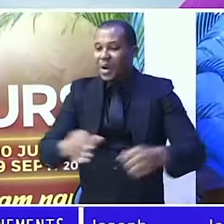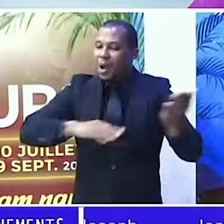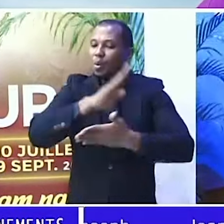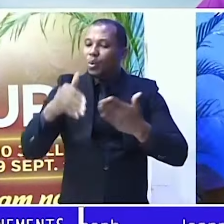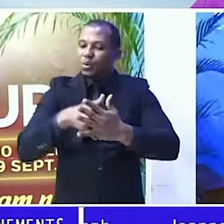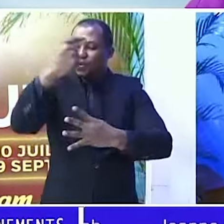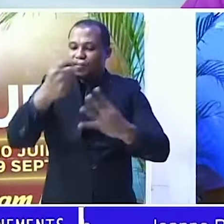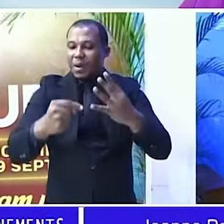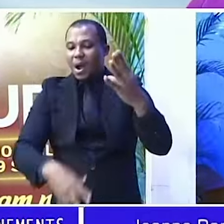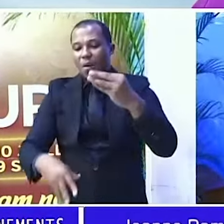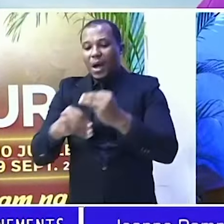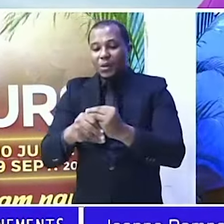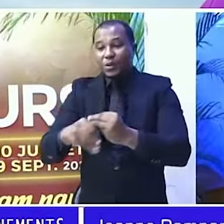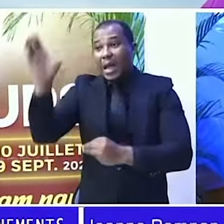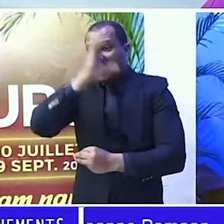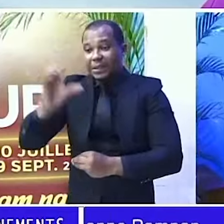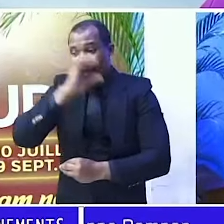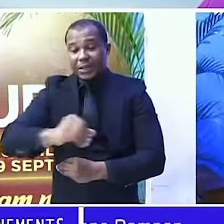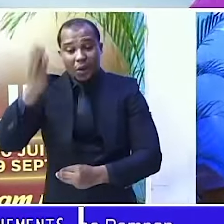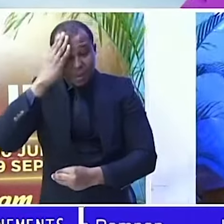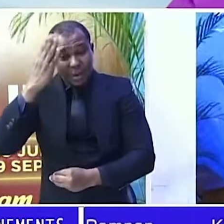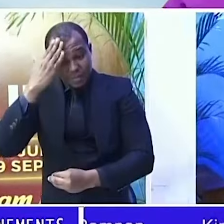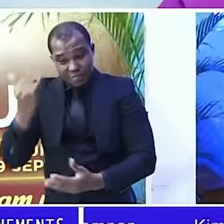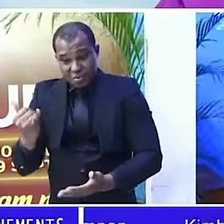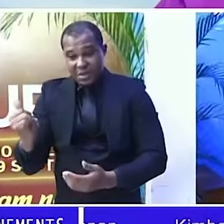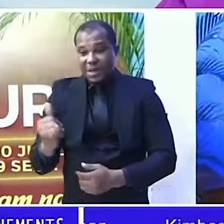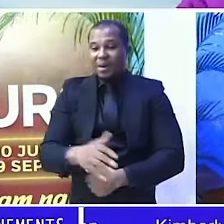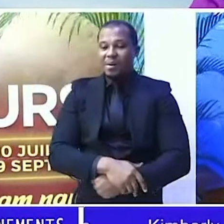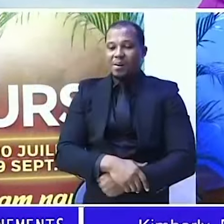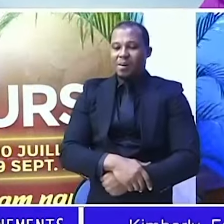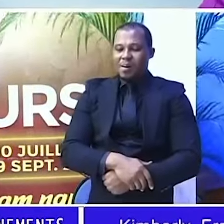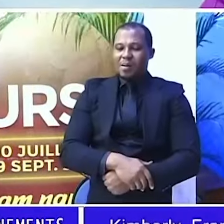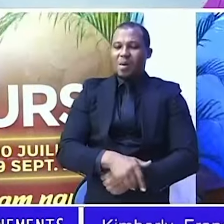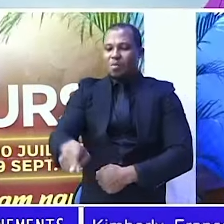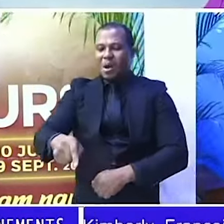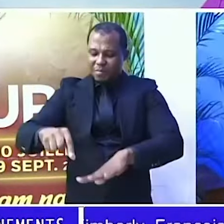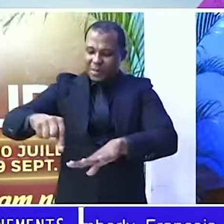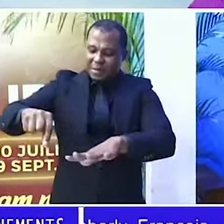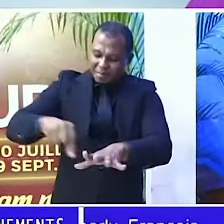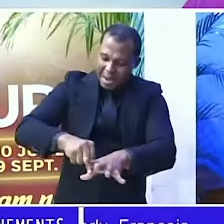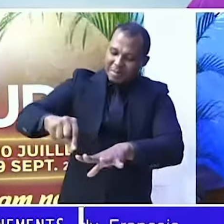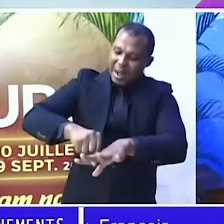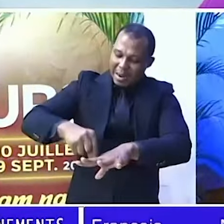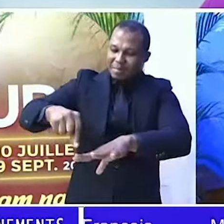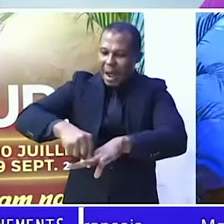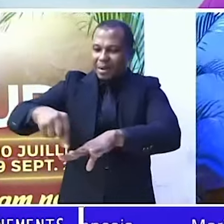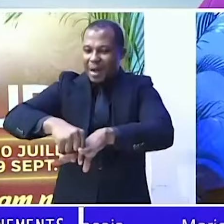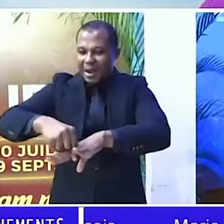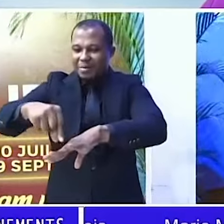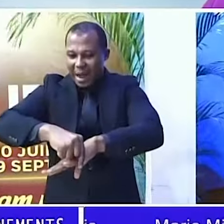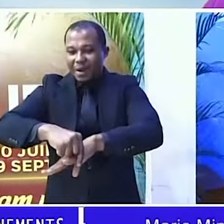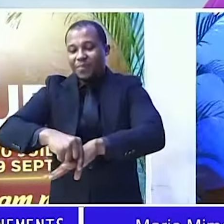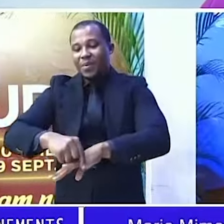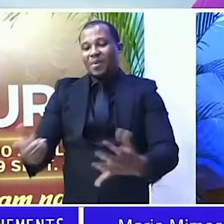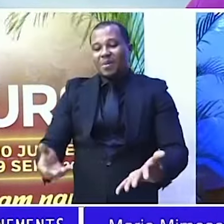dans le corps, cherchez qu'on est pour guérison. Ou mettez 5 bagues, bagues dans le pouce, bagues dans toutes 5 doigts. Je ne vais pas mettre bagues ou